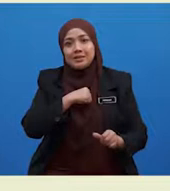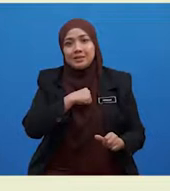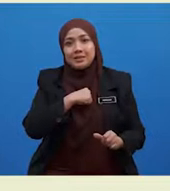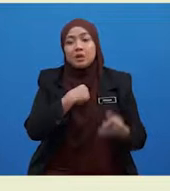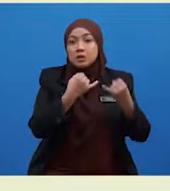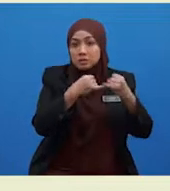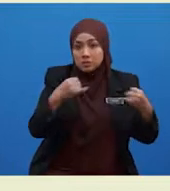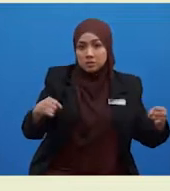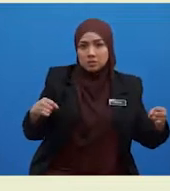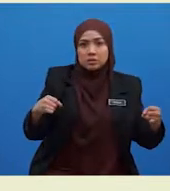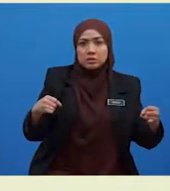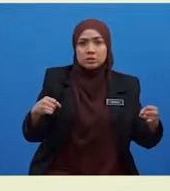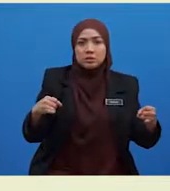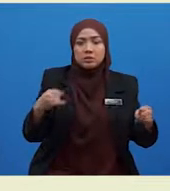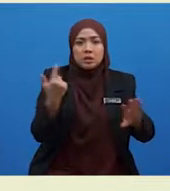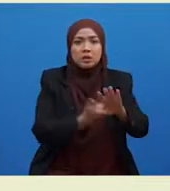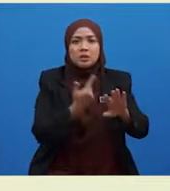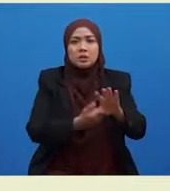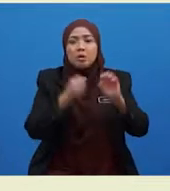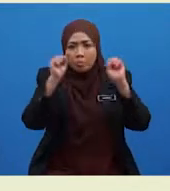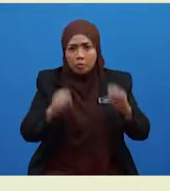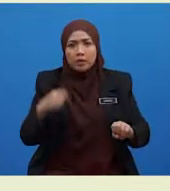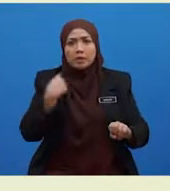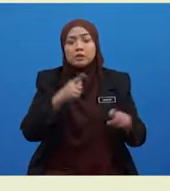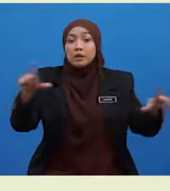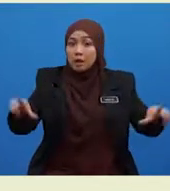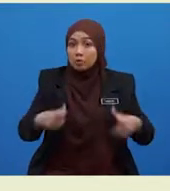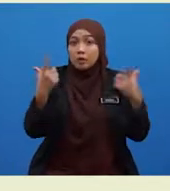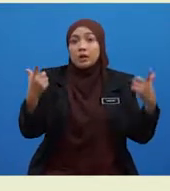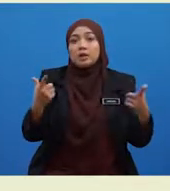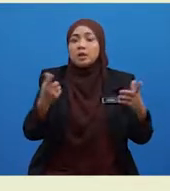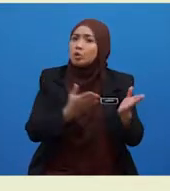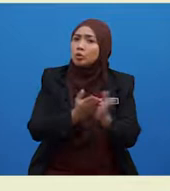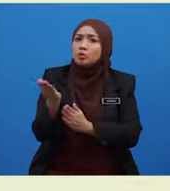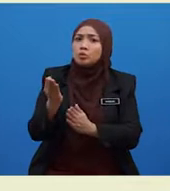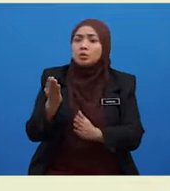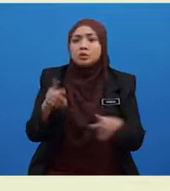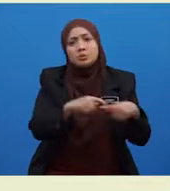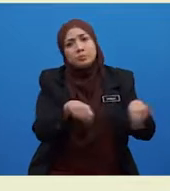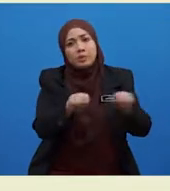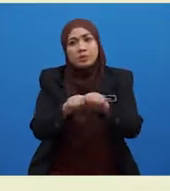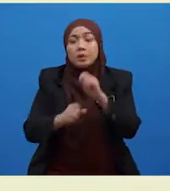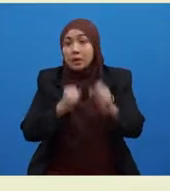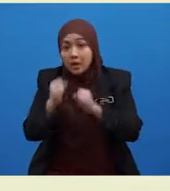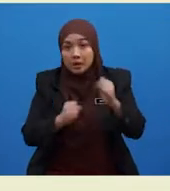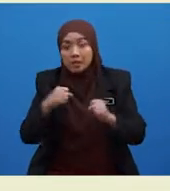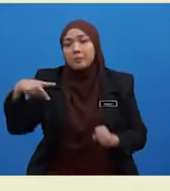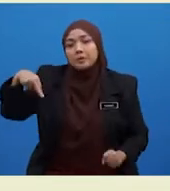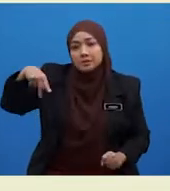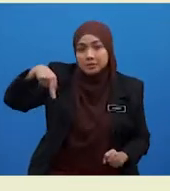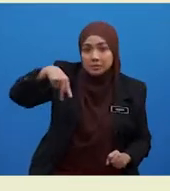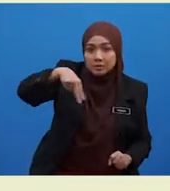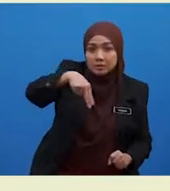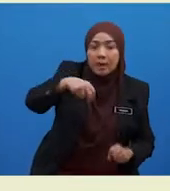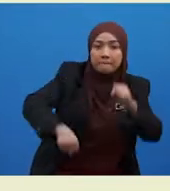Jenis, sebarang jenis latihan yang boleh anda lakukan secara berterusan seperti berlari, berjalan